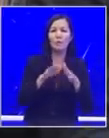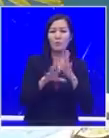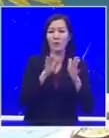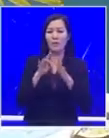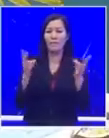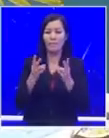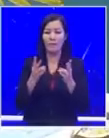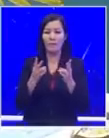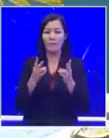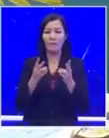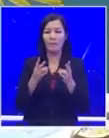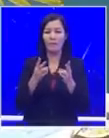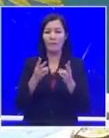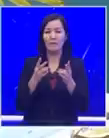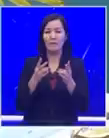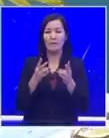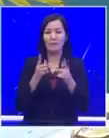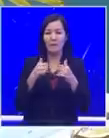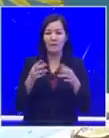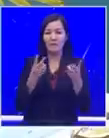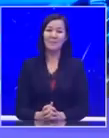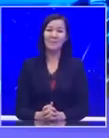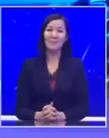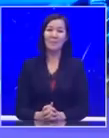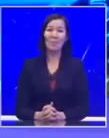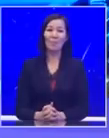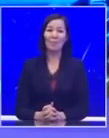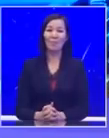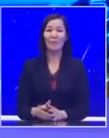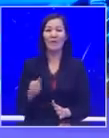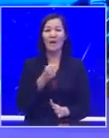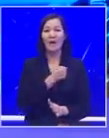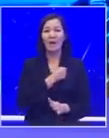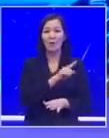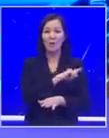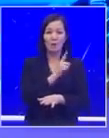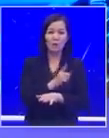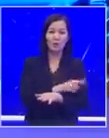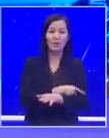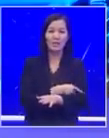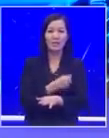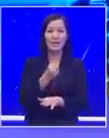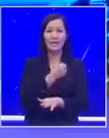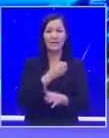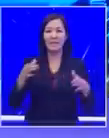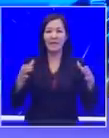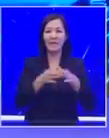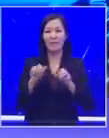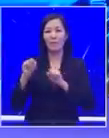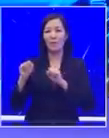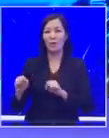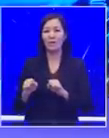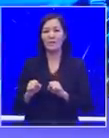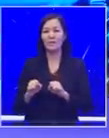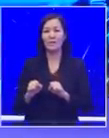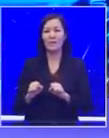все, они тебе подскажут, как это все организовать. Қарулы күштердің өңірлік әскерлері аймақтық қорғанысты сақтауға,